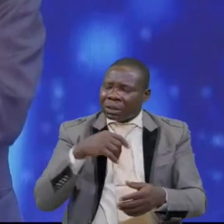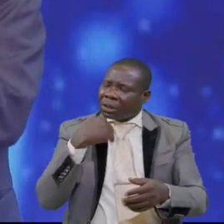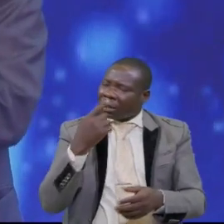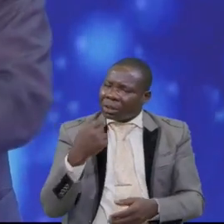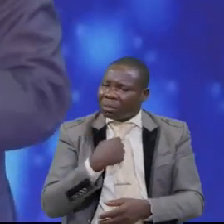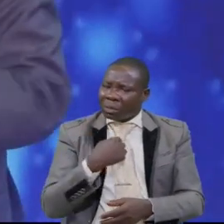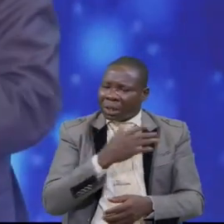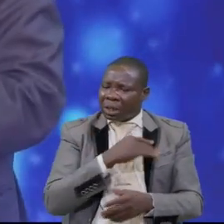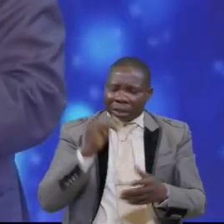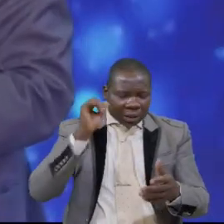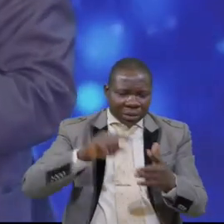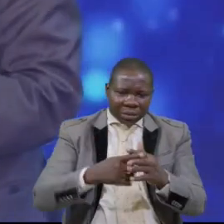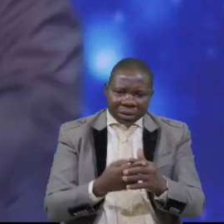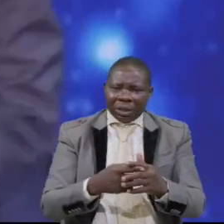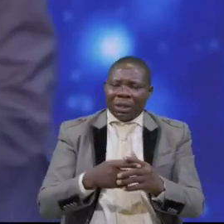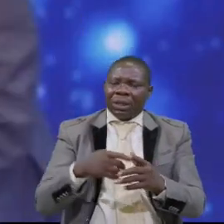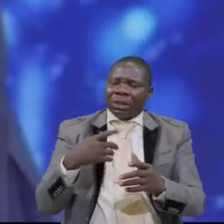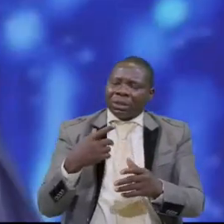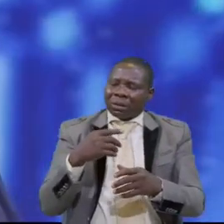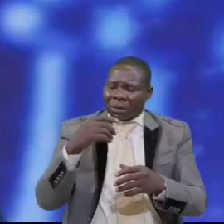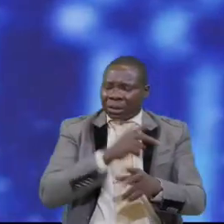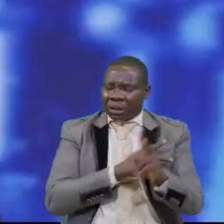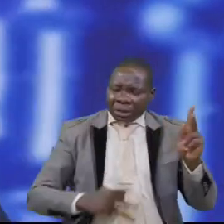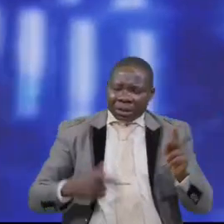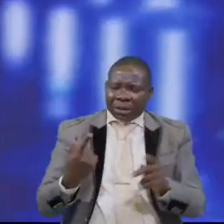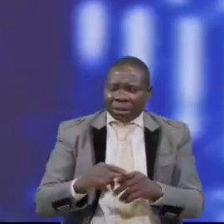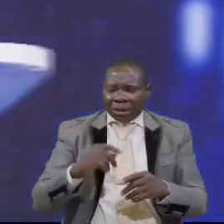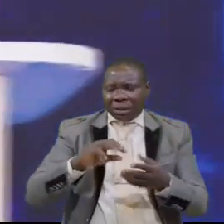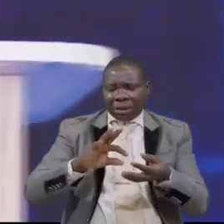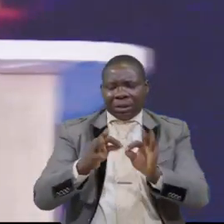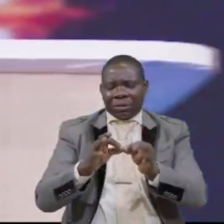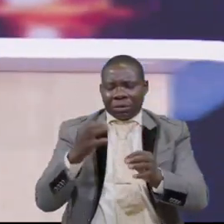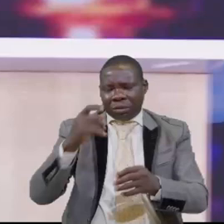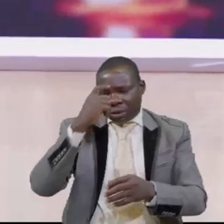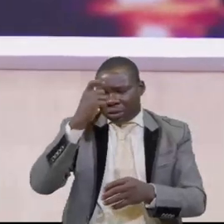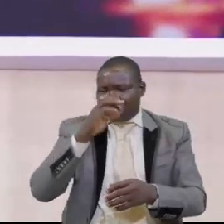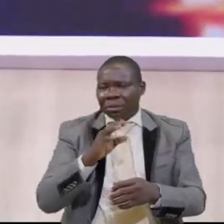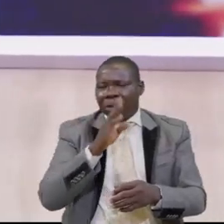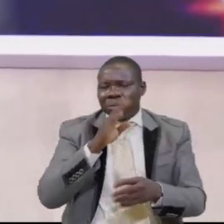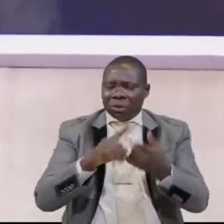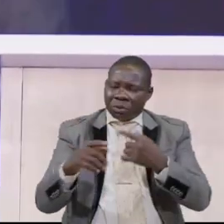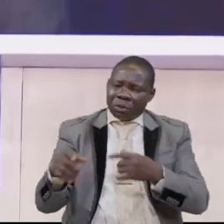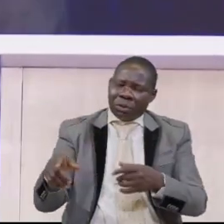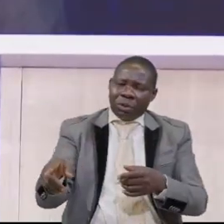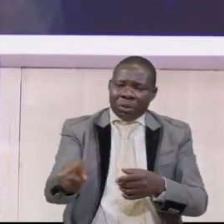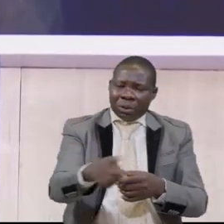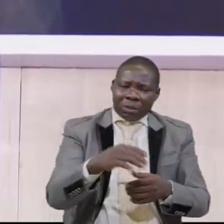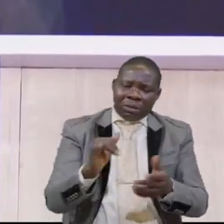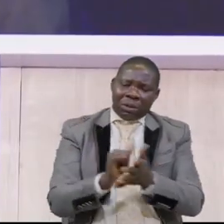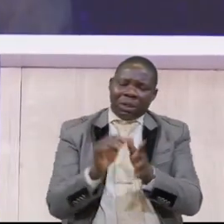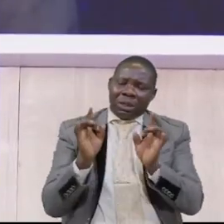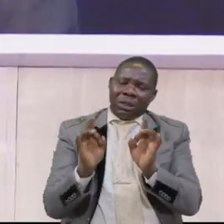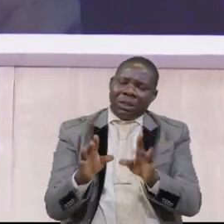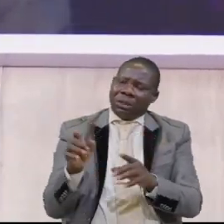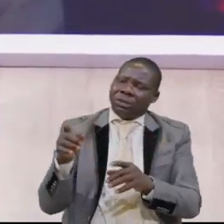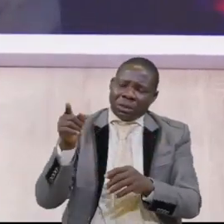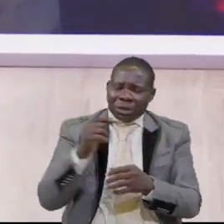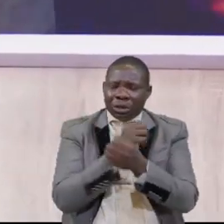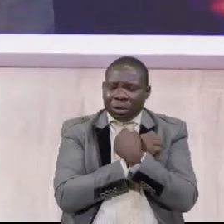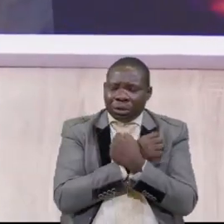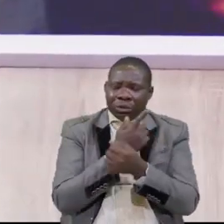l'interprétation et pour ceux qui te haïssent le le roi il était loyal au roi il était humble